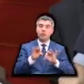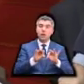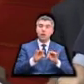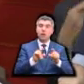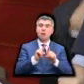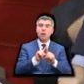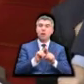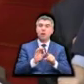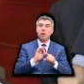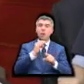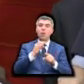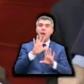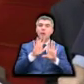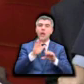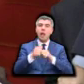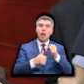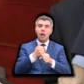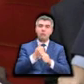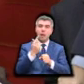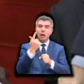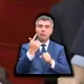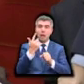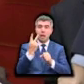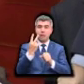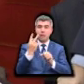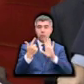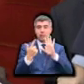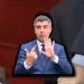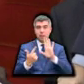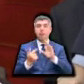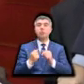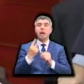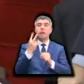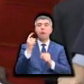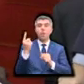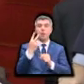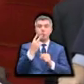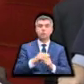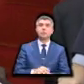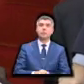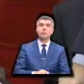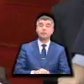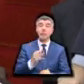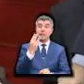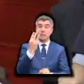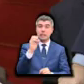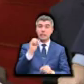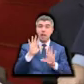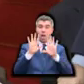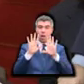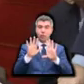هي استراتيجية عشرية اللي تتمشي ب 2017-2026، وهذه الاستراتيجية فيها أكثر من 310